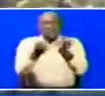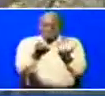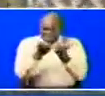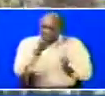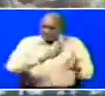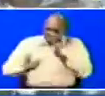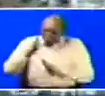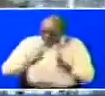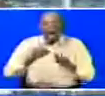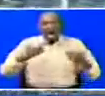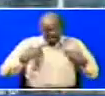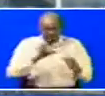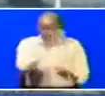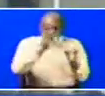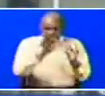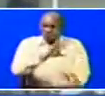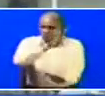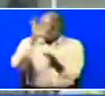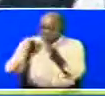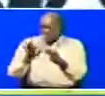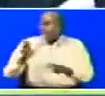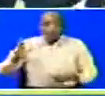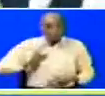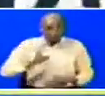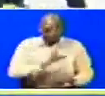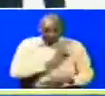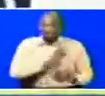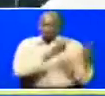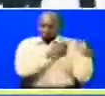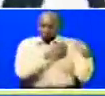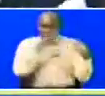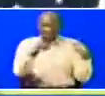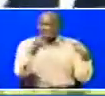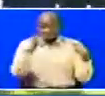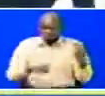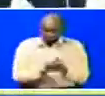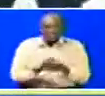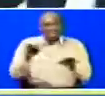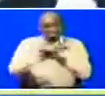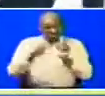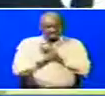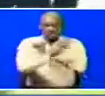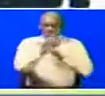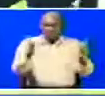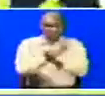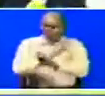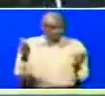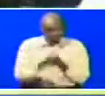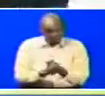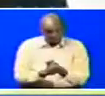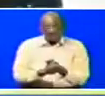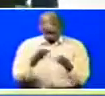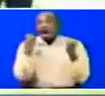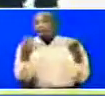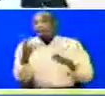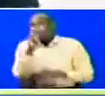kuandaliwa kinaandaliwa ipasavyo. Kamati andalizi imetoa hakikisho kwamba mambo ni barabara kabisa. Gharama